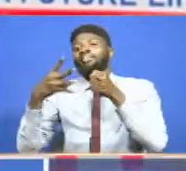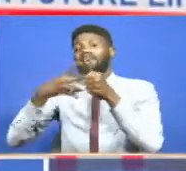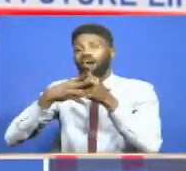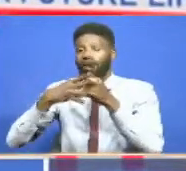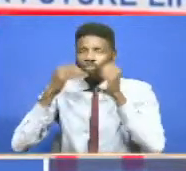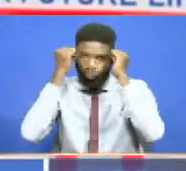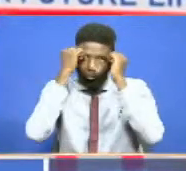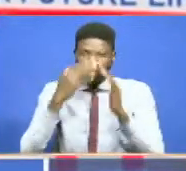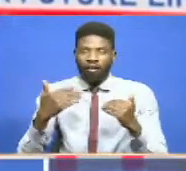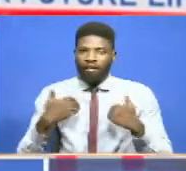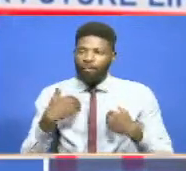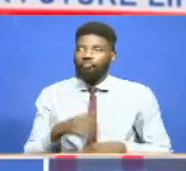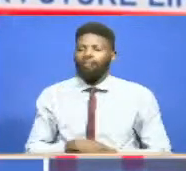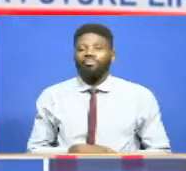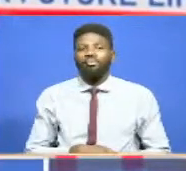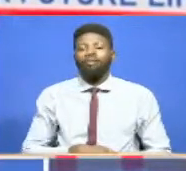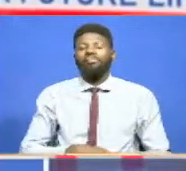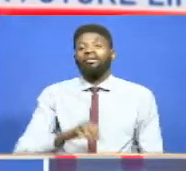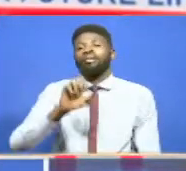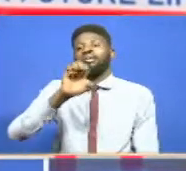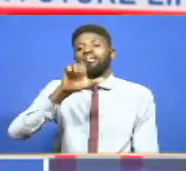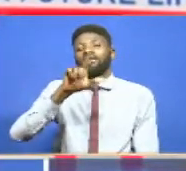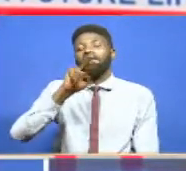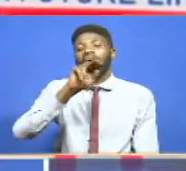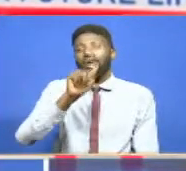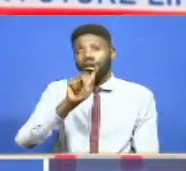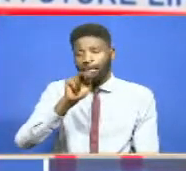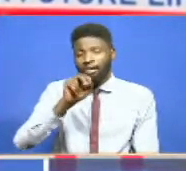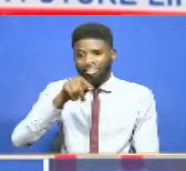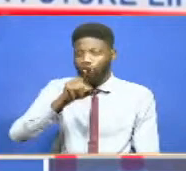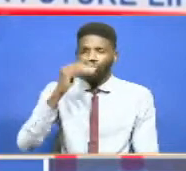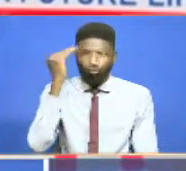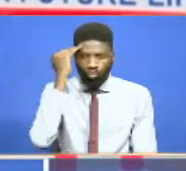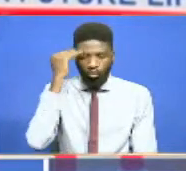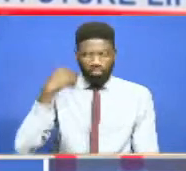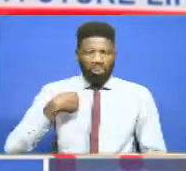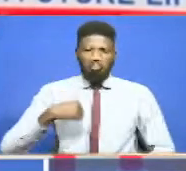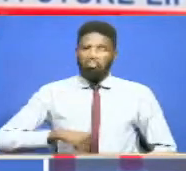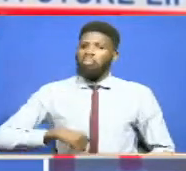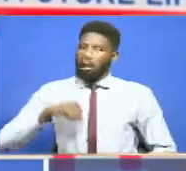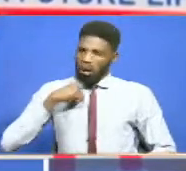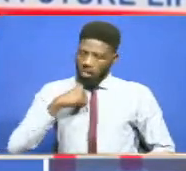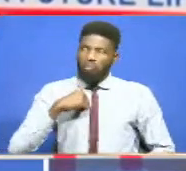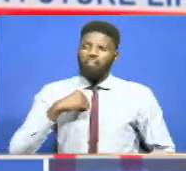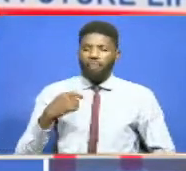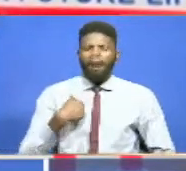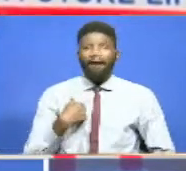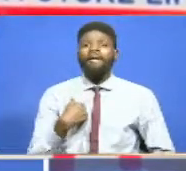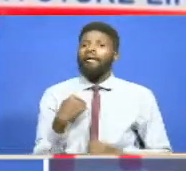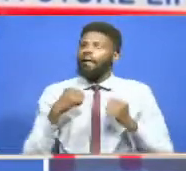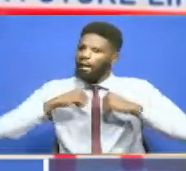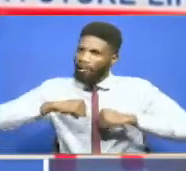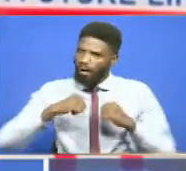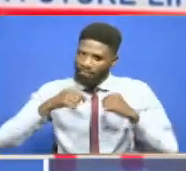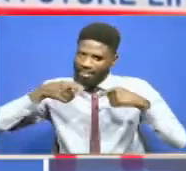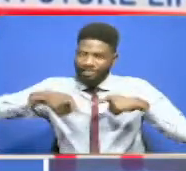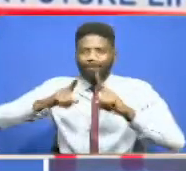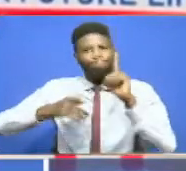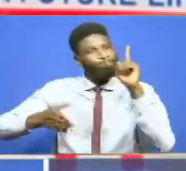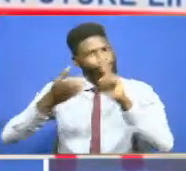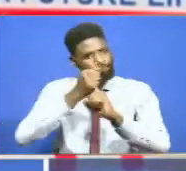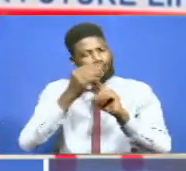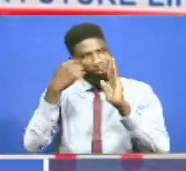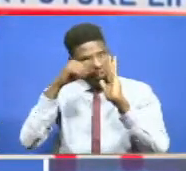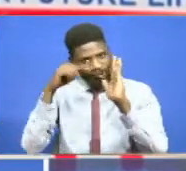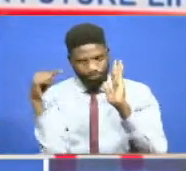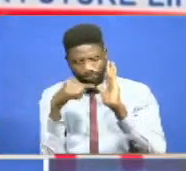are, know that I'm very proud of you. I'm very happy with what you scored, and make the sky